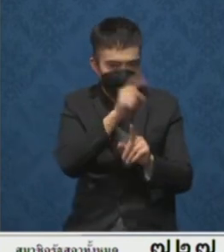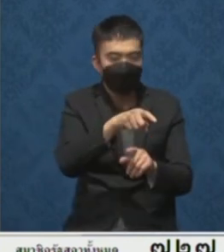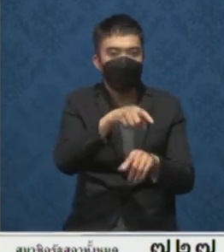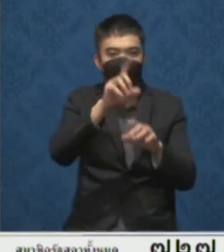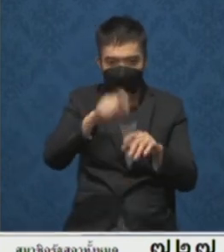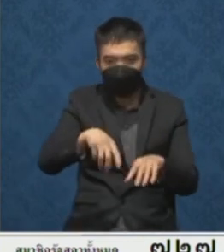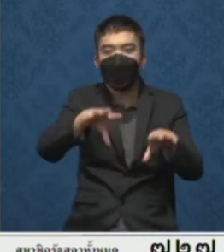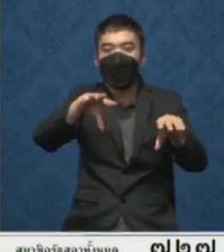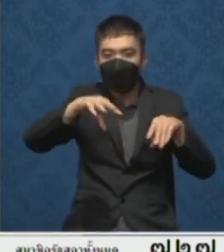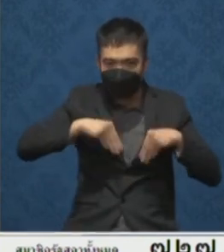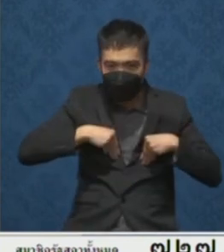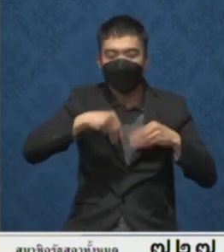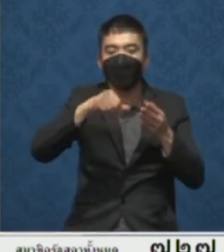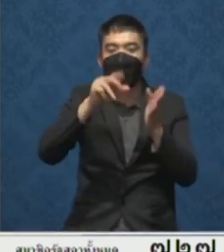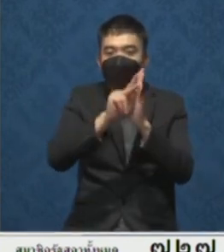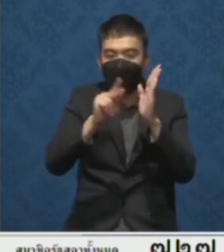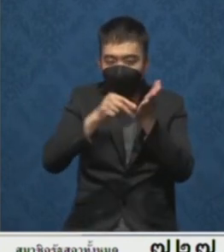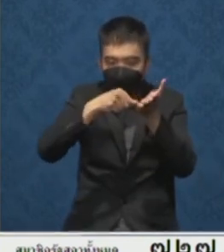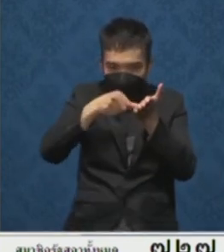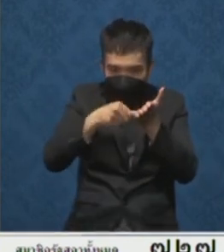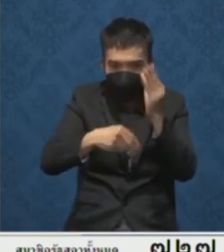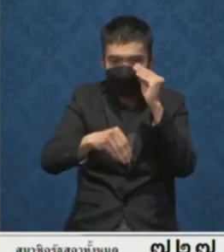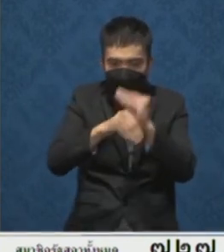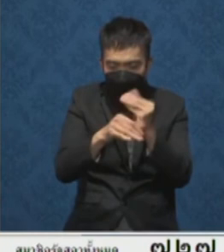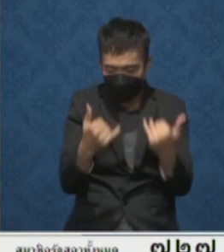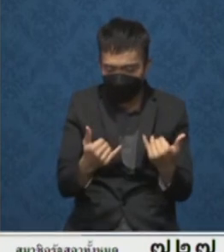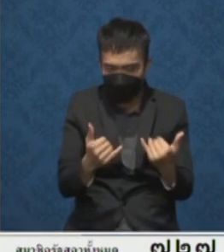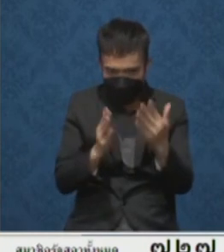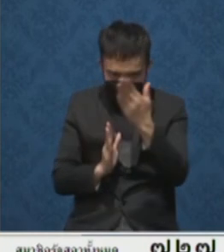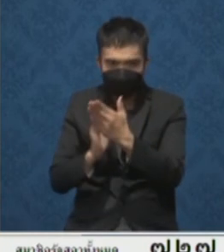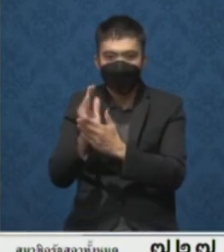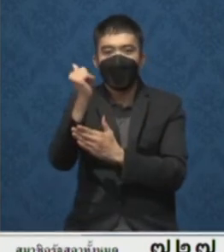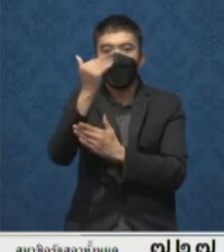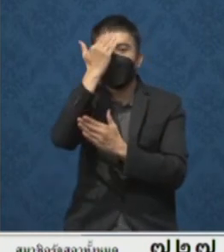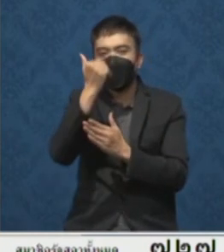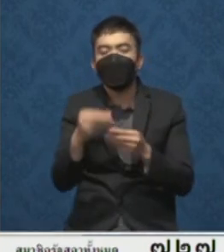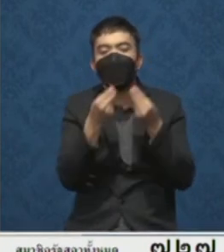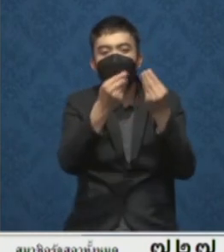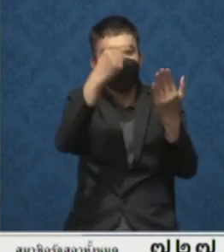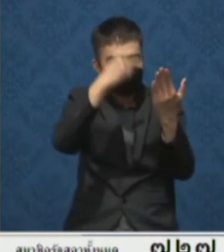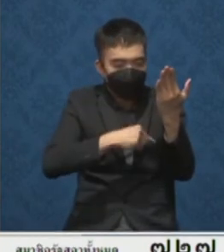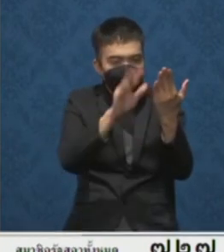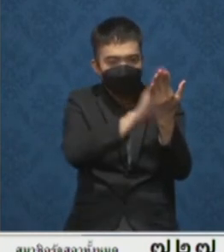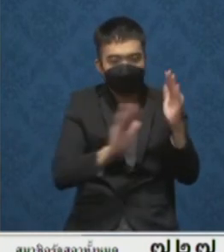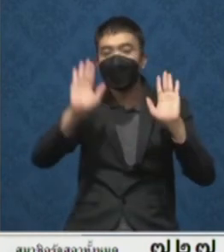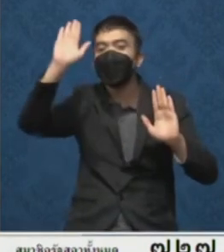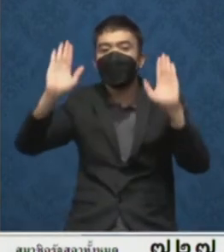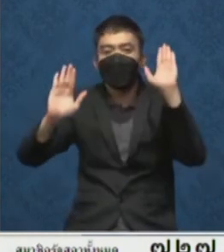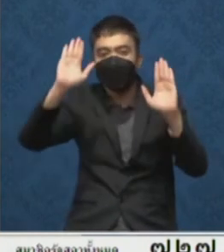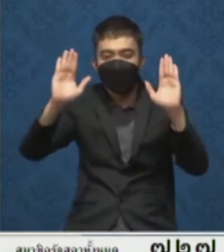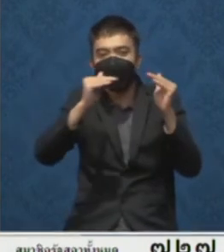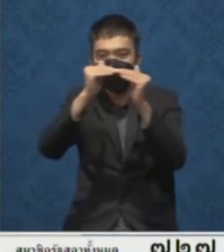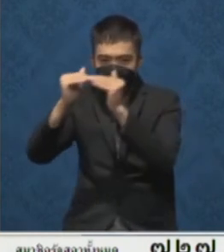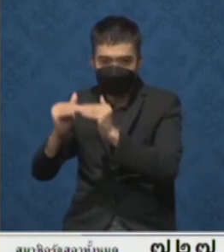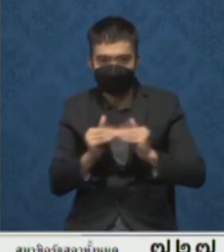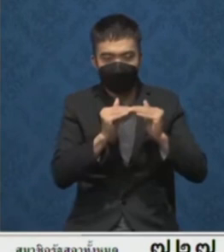ลักการร่างแก้ไขเพิ่มเติมรัฐธรรมนูญฉบับนี้ค่ะเพื่อให้บ้านเมืองเป็นประชาธิปไตยมากขึ้นเพื่อให้การเลือกตั้งในครั้งต่อไปเป็น